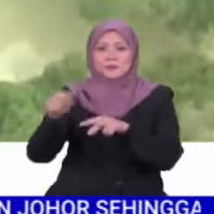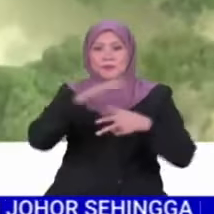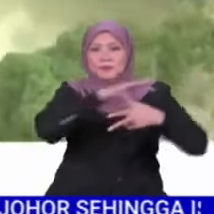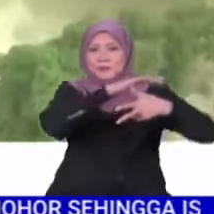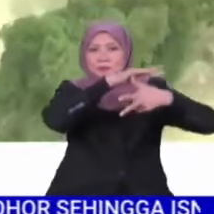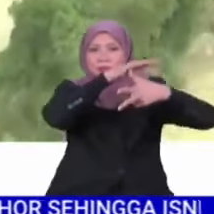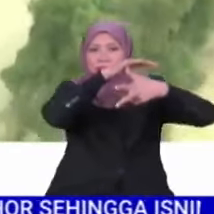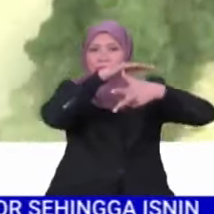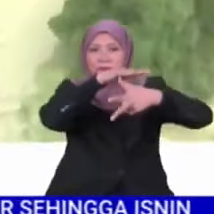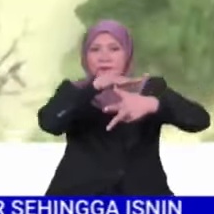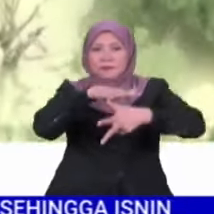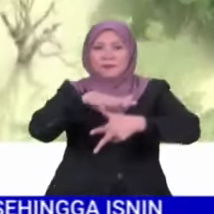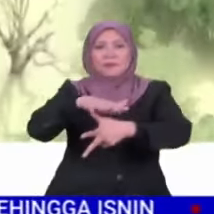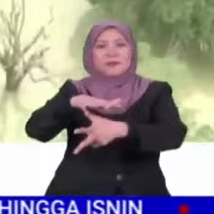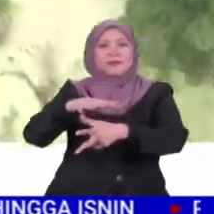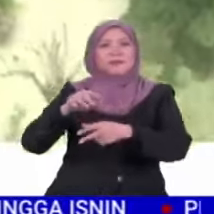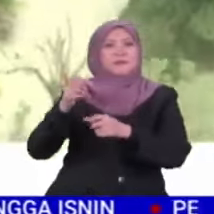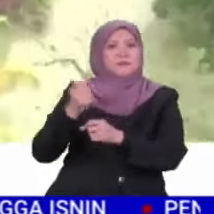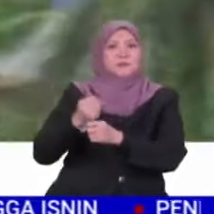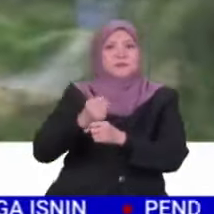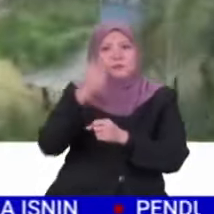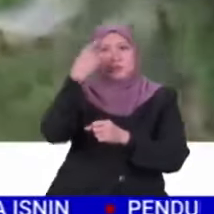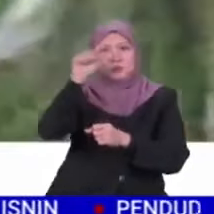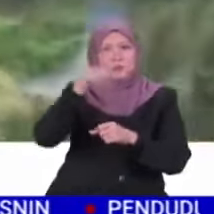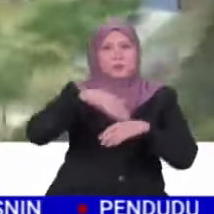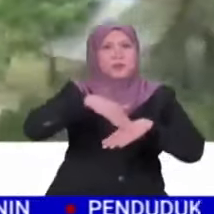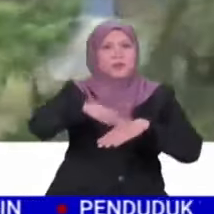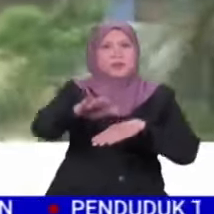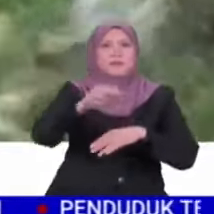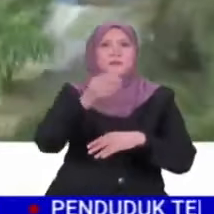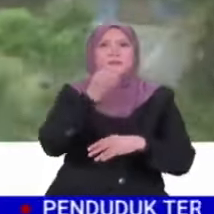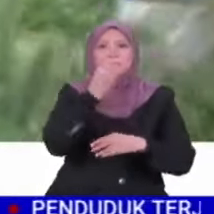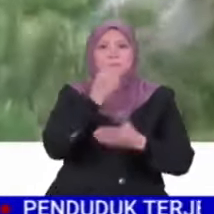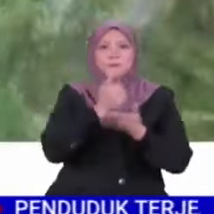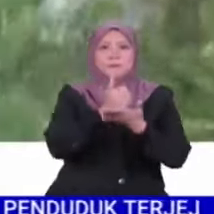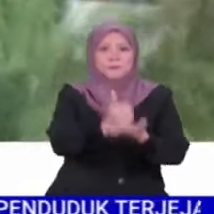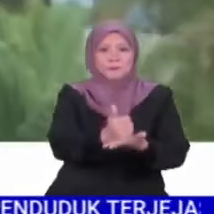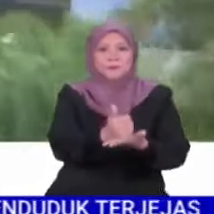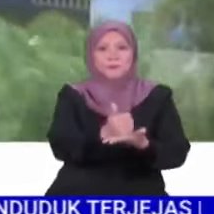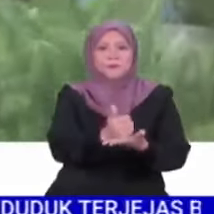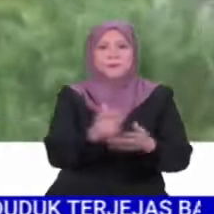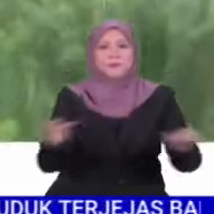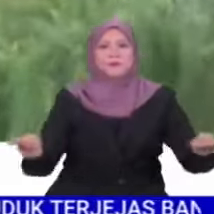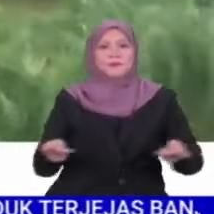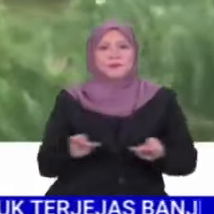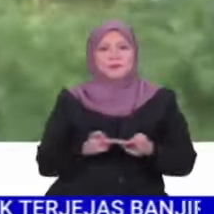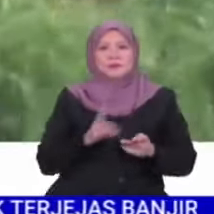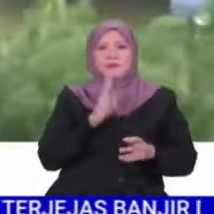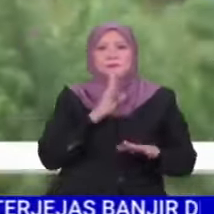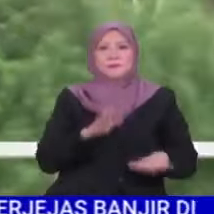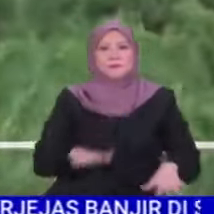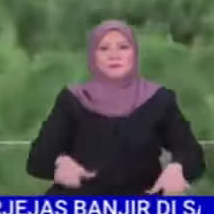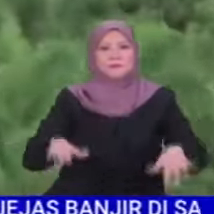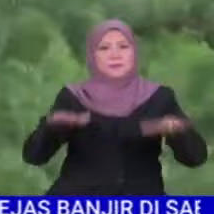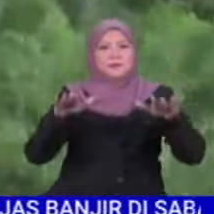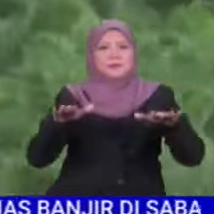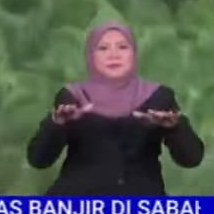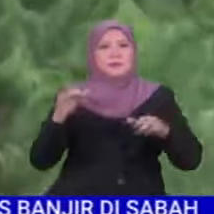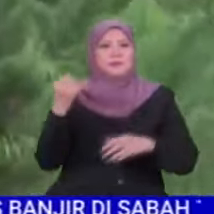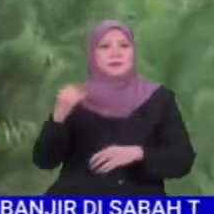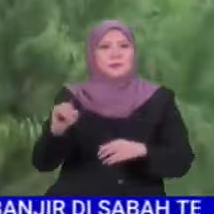pesawat PGU-PDRM juga turut ditugaskan untuk tujuan penghantaran bantuan dan bekalan makanan ke kawasan terjejas banjir yang